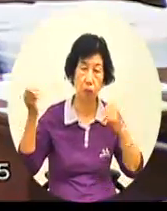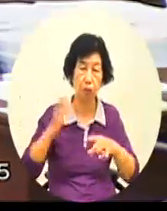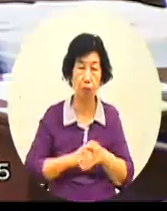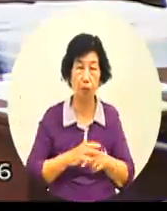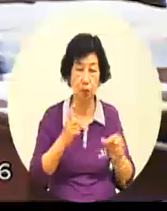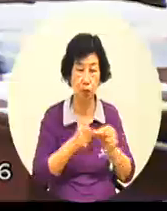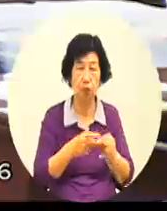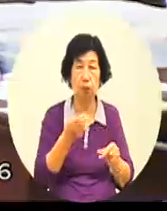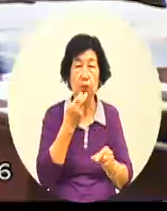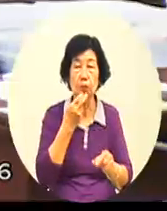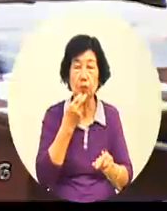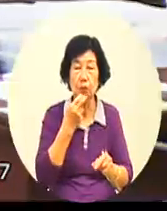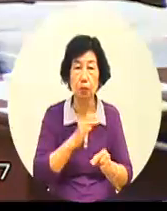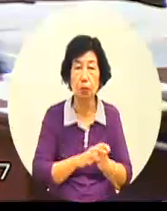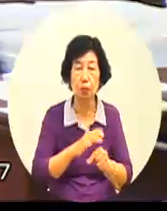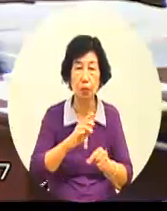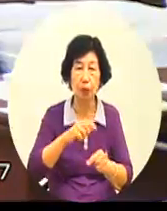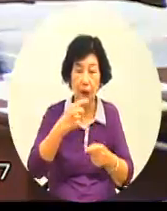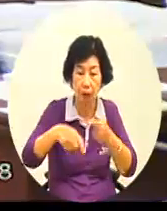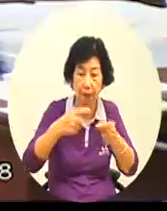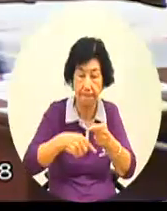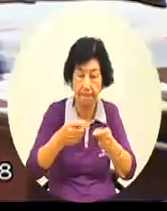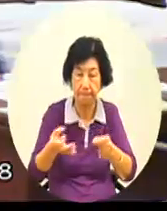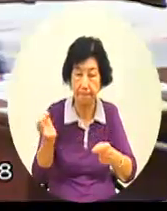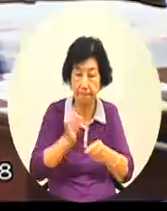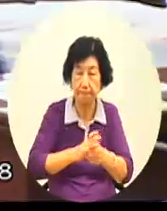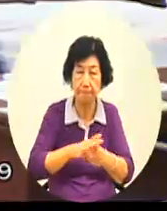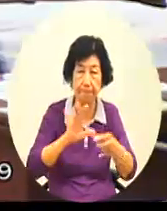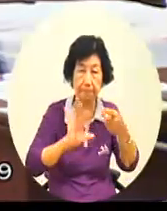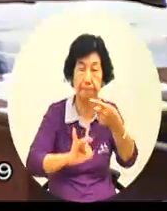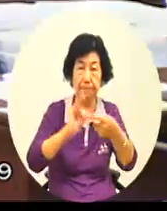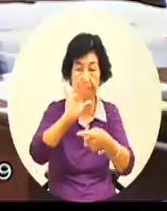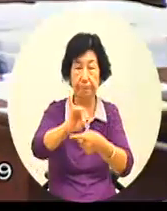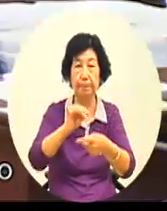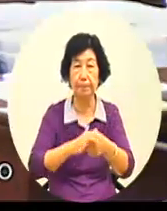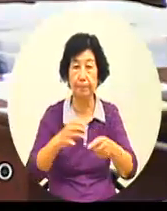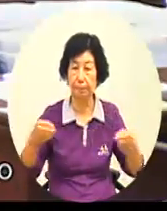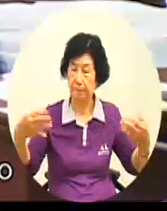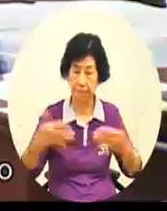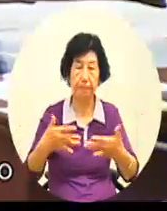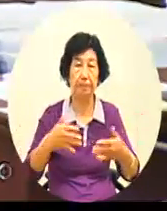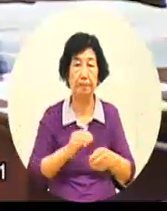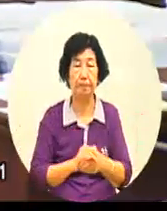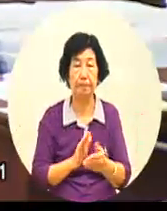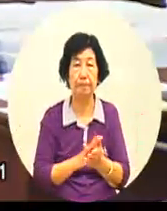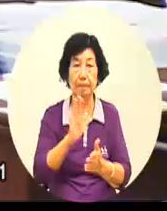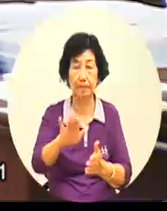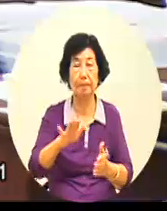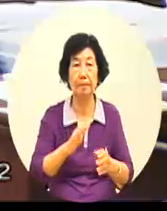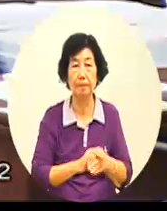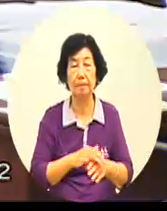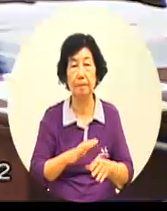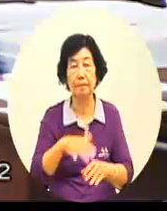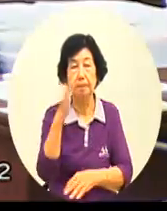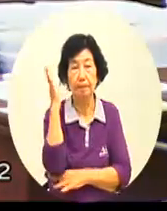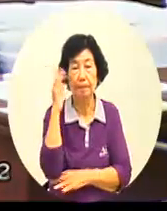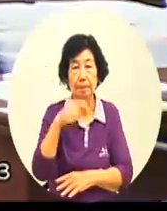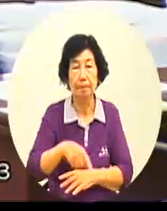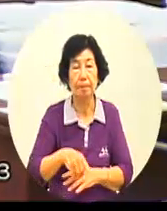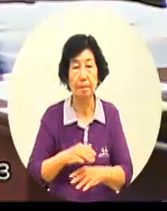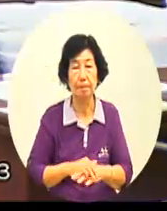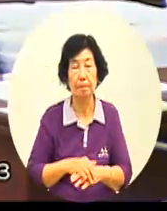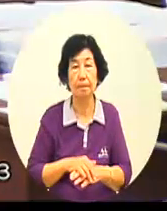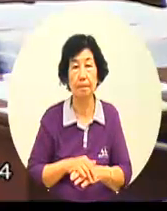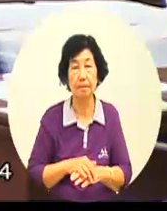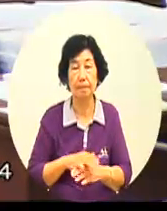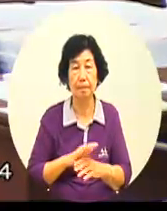一年是百分之百没有问题。那未来我不知道地方政府是不是要跟中央这个